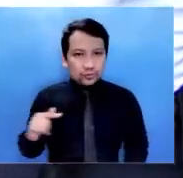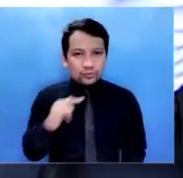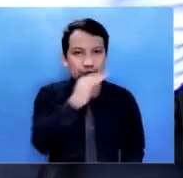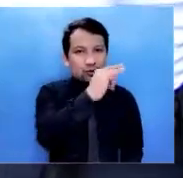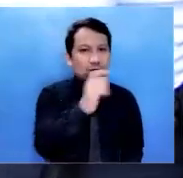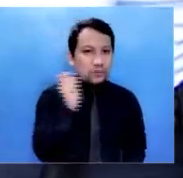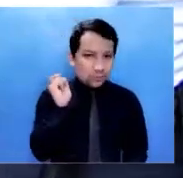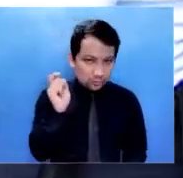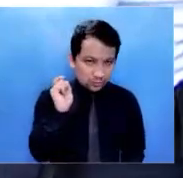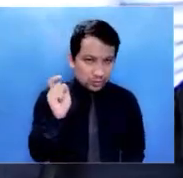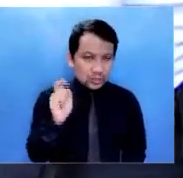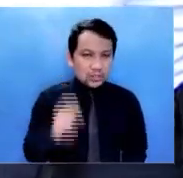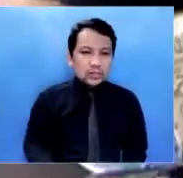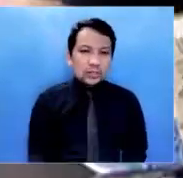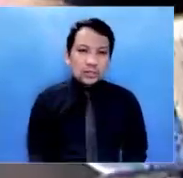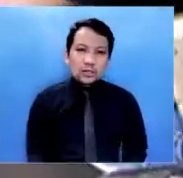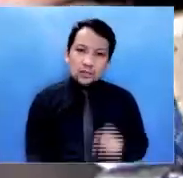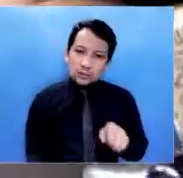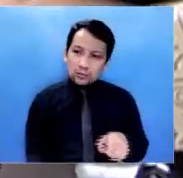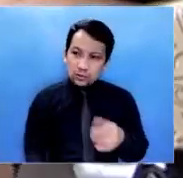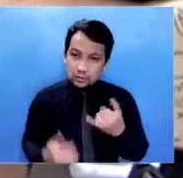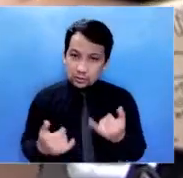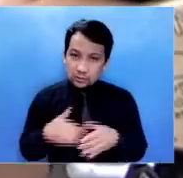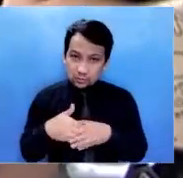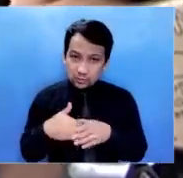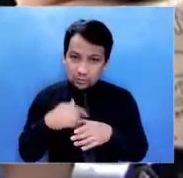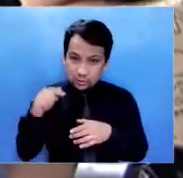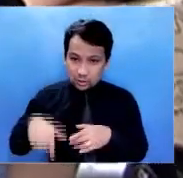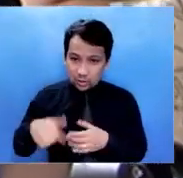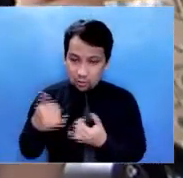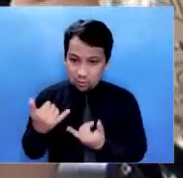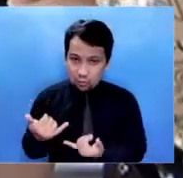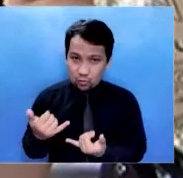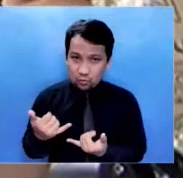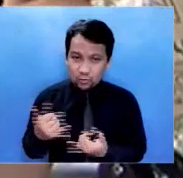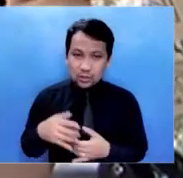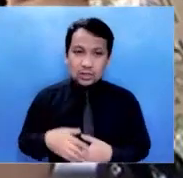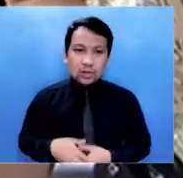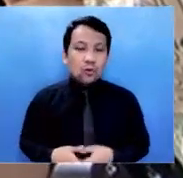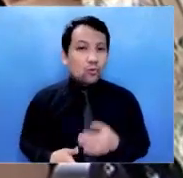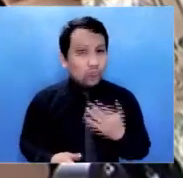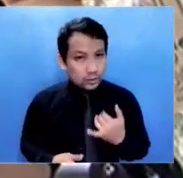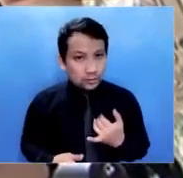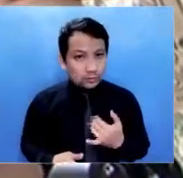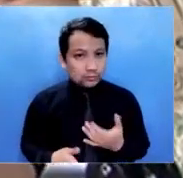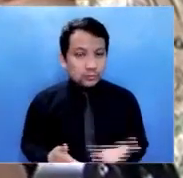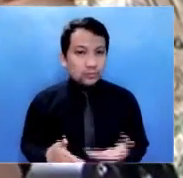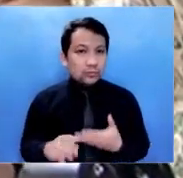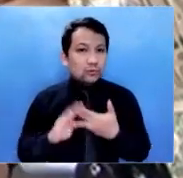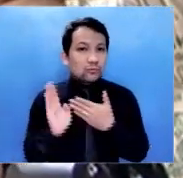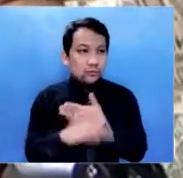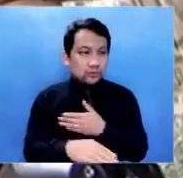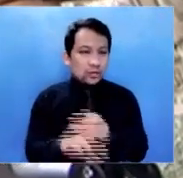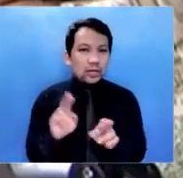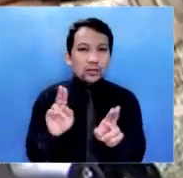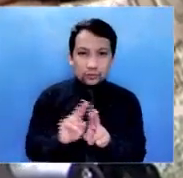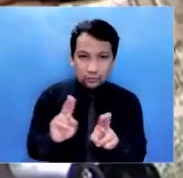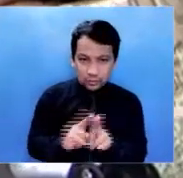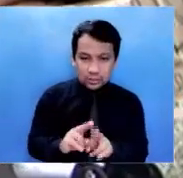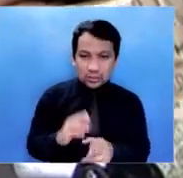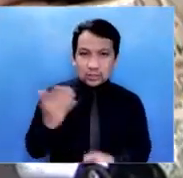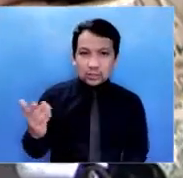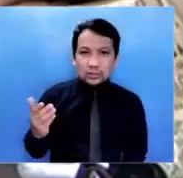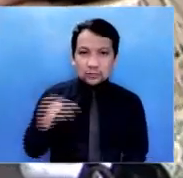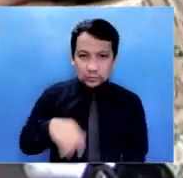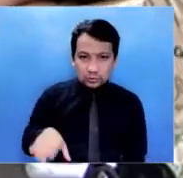biyahe. Kasi medyo ngayon yung maluwag na biyahe. Kasi syempre bumalik na parang normal na yung situation.